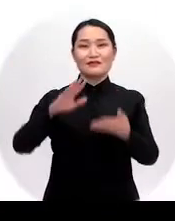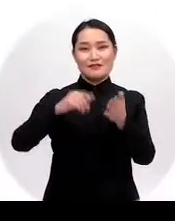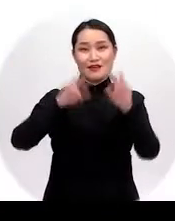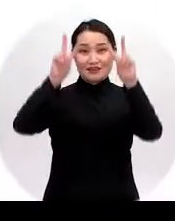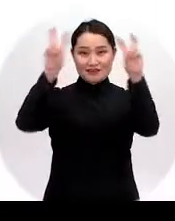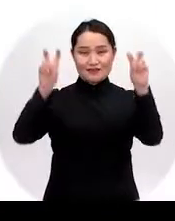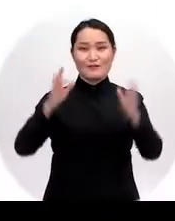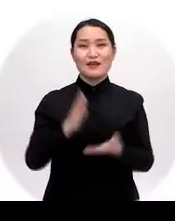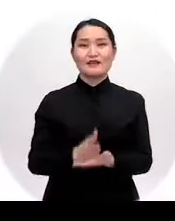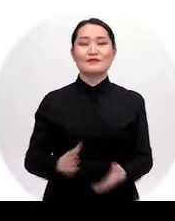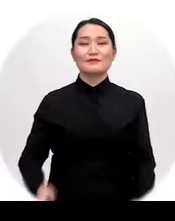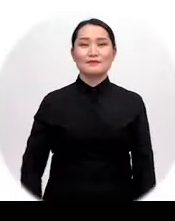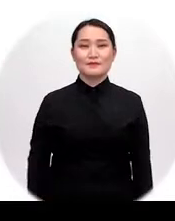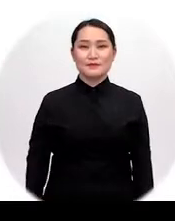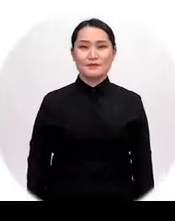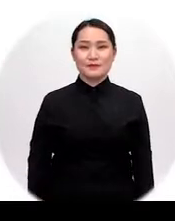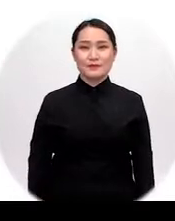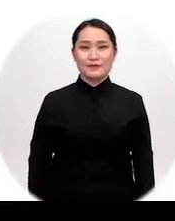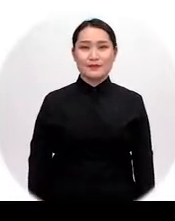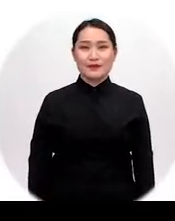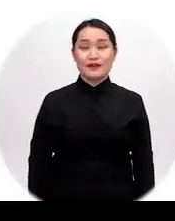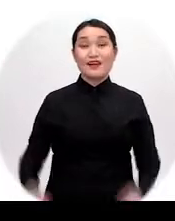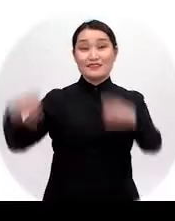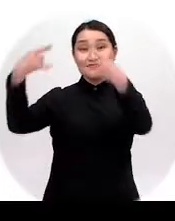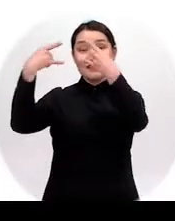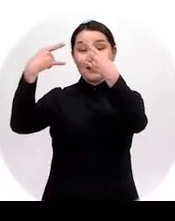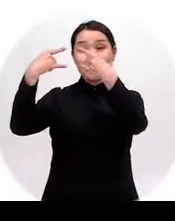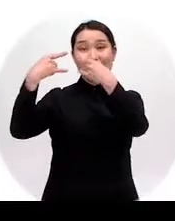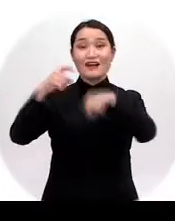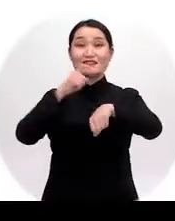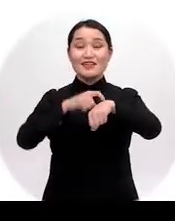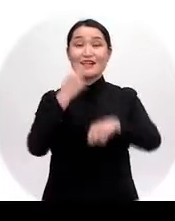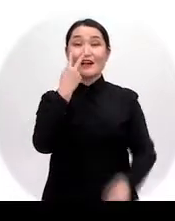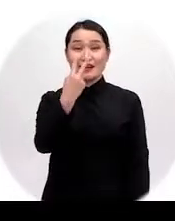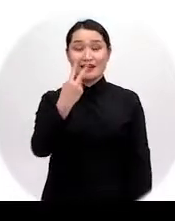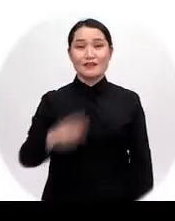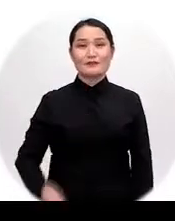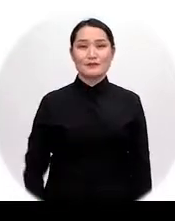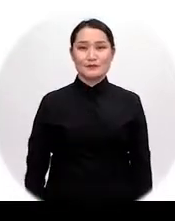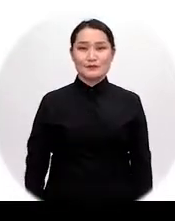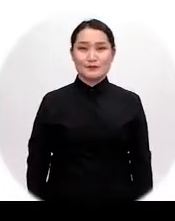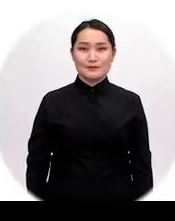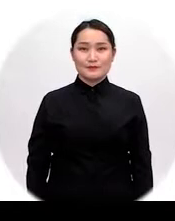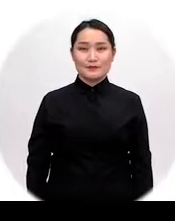нэ. За, дэлгэцэн дээр гарсан цагуудыг хүүхдүүдэд хараарай. Энэ